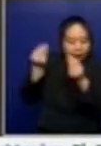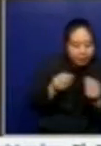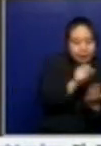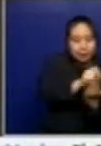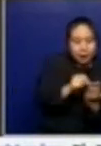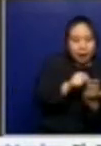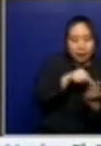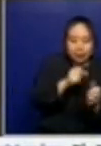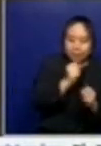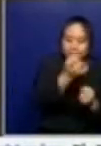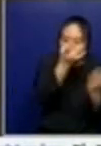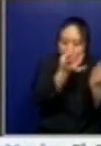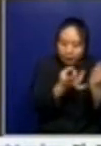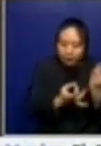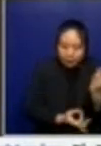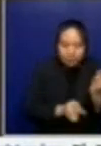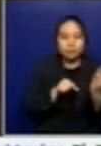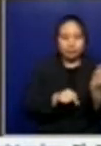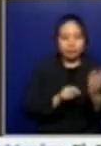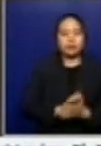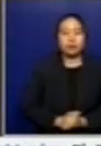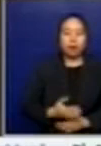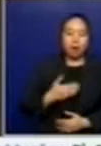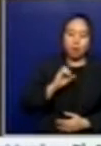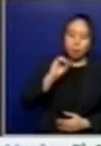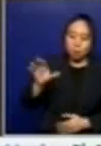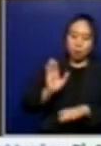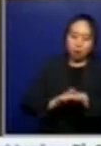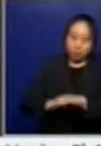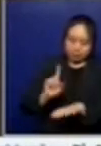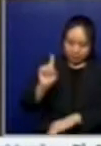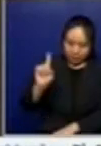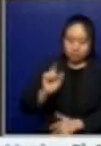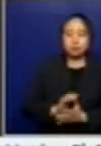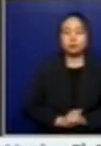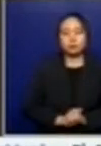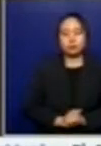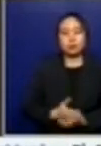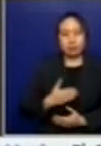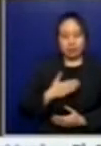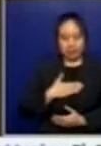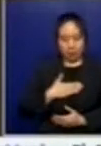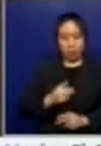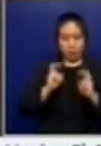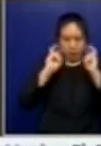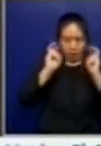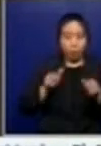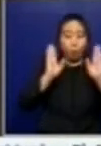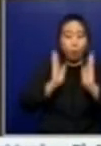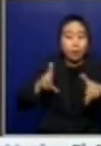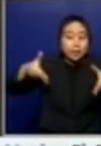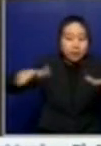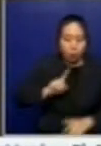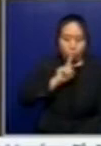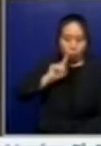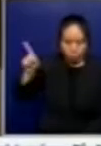ว่าจะให้ทำนู่นทำนี่อะไรแต่อะไรยังไงนะครับ ผมขอเรียนอีกครั้งหนึ่งนะครับเราไปตั้งประเด็นกล่าวหาคนนอกเนี่ย